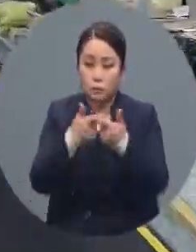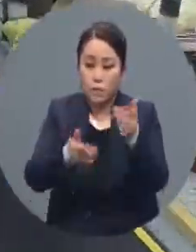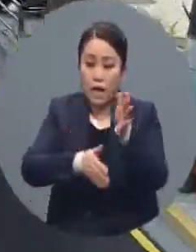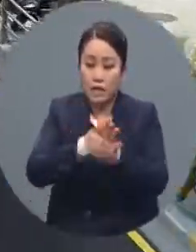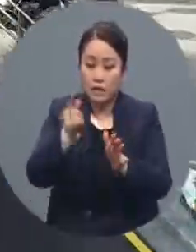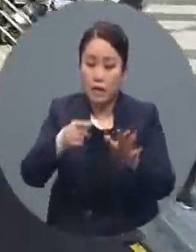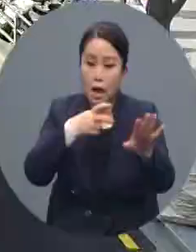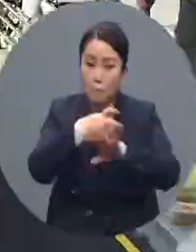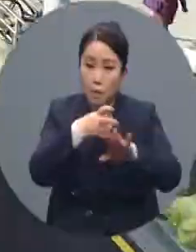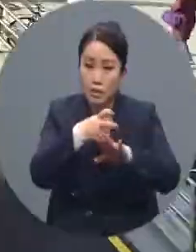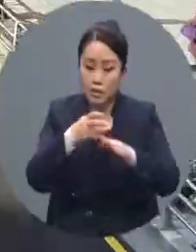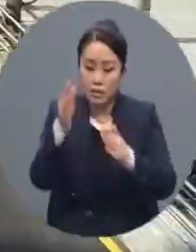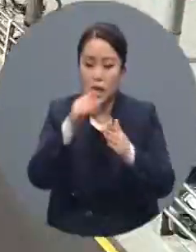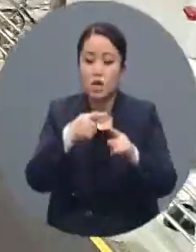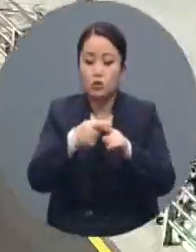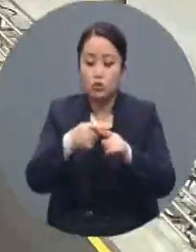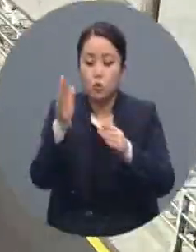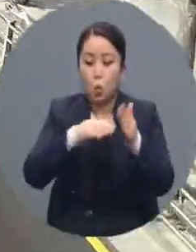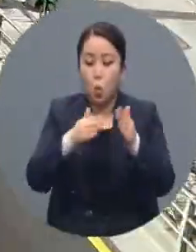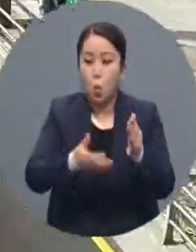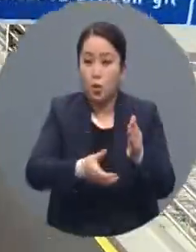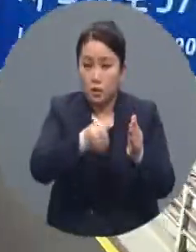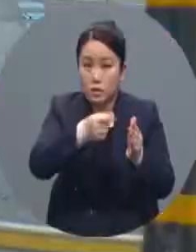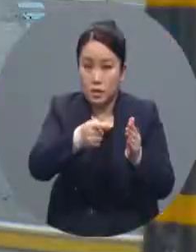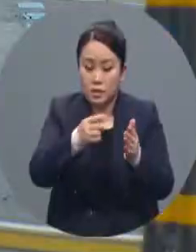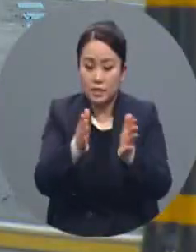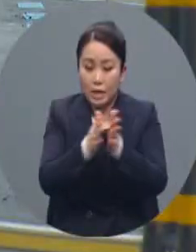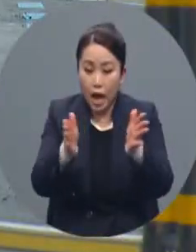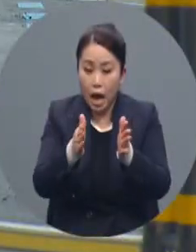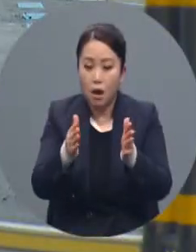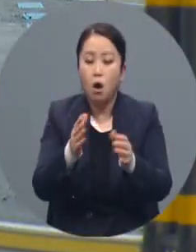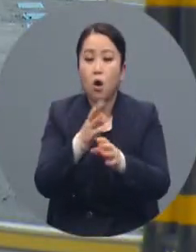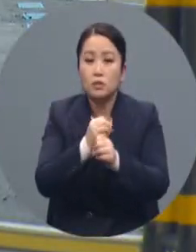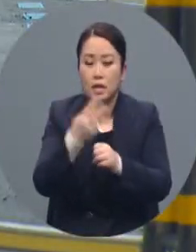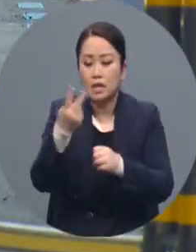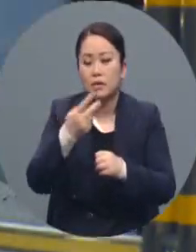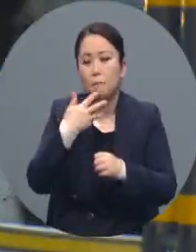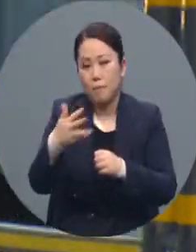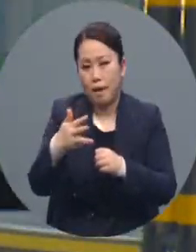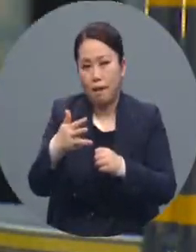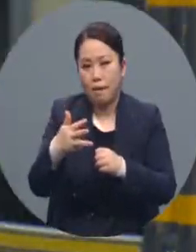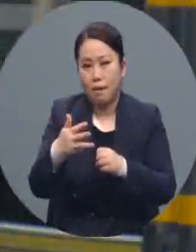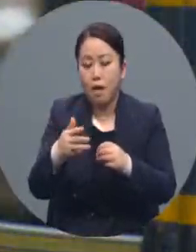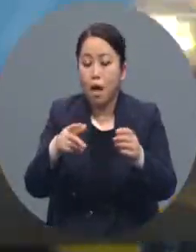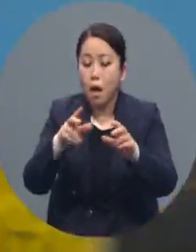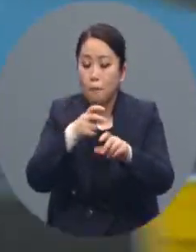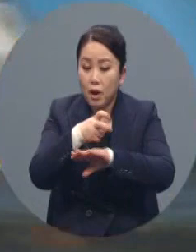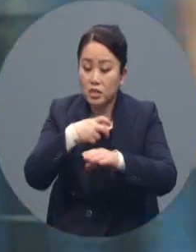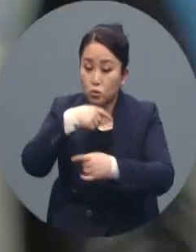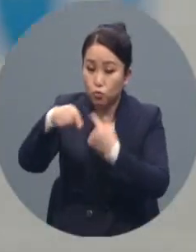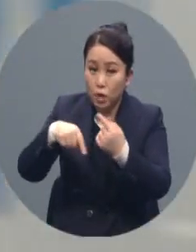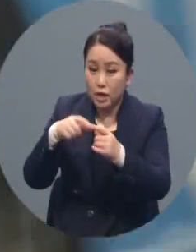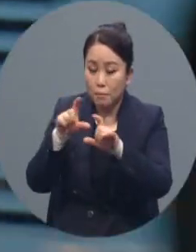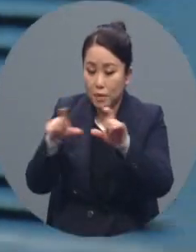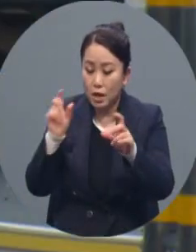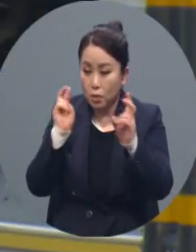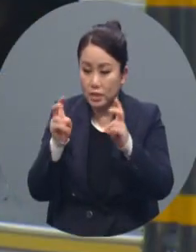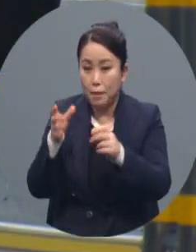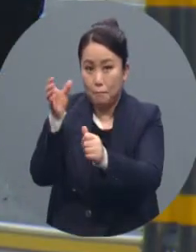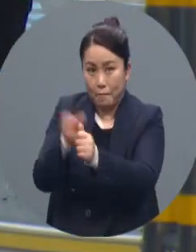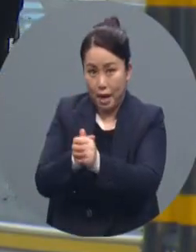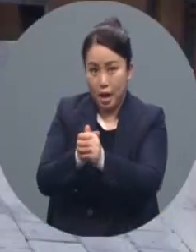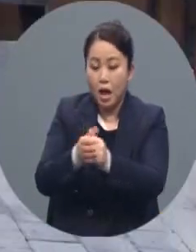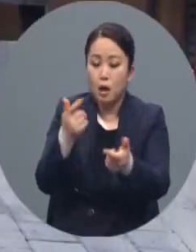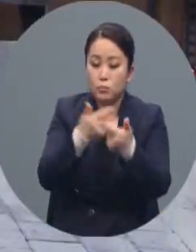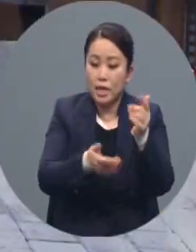부산시가 버스 준공영제를 도입한 건 지난 2008년. 버스 운행은 민간업체가 맞대 부산시가 노선 관리와 수익금